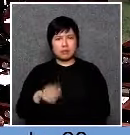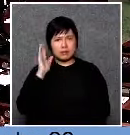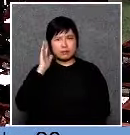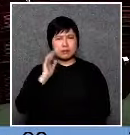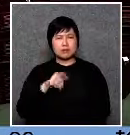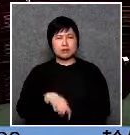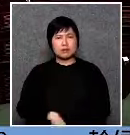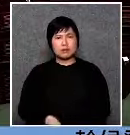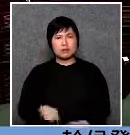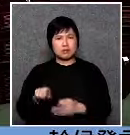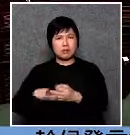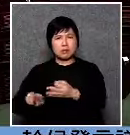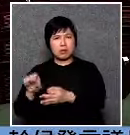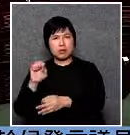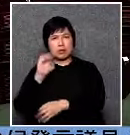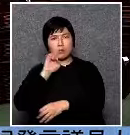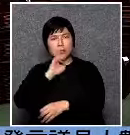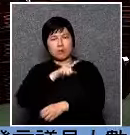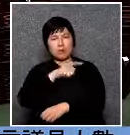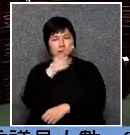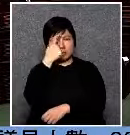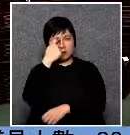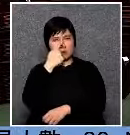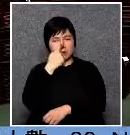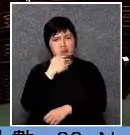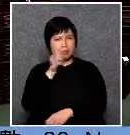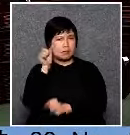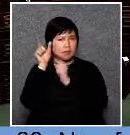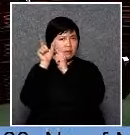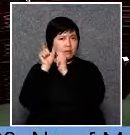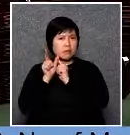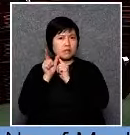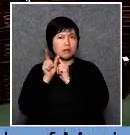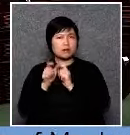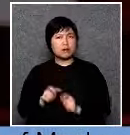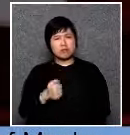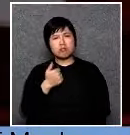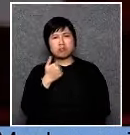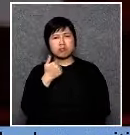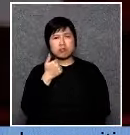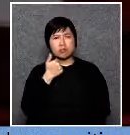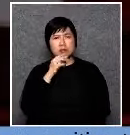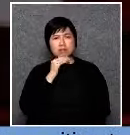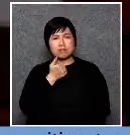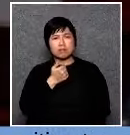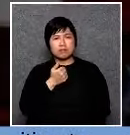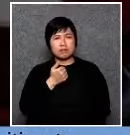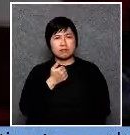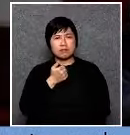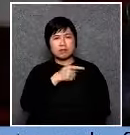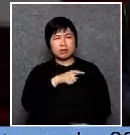李卓人話梁振英厚顏無恥，我覺得是 fair comment。 至於林大